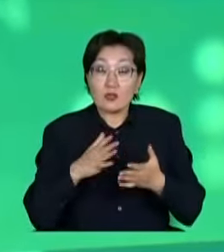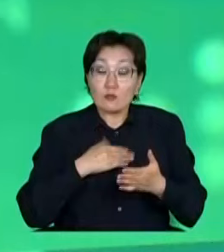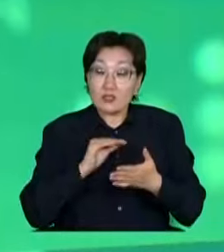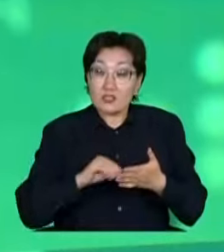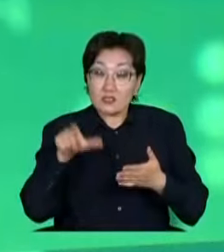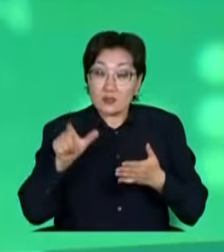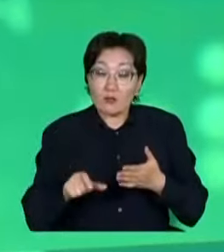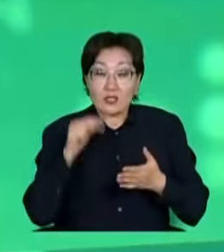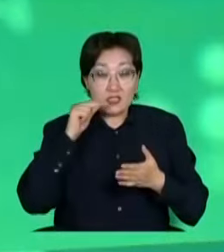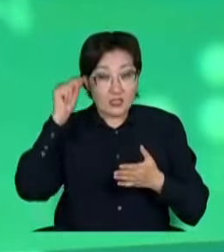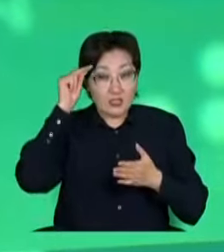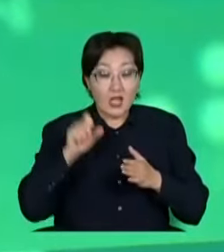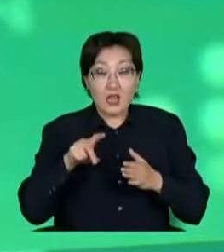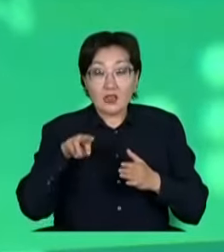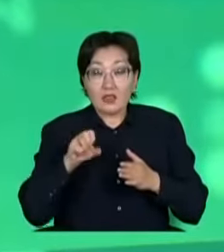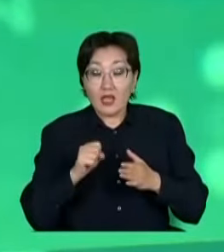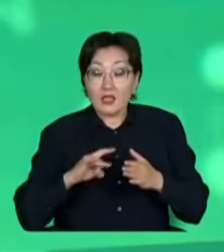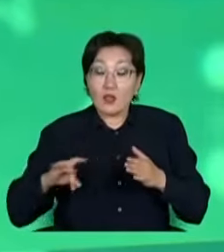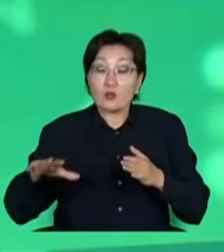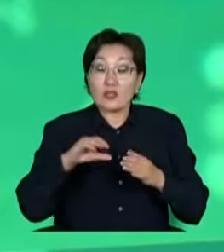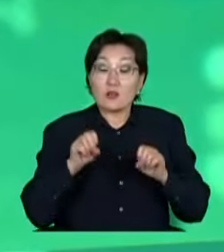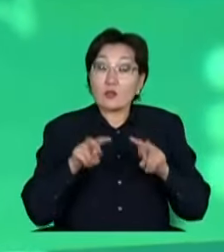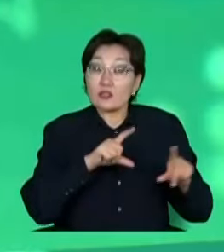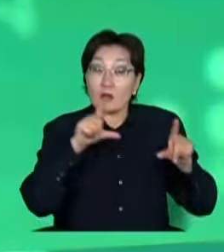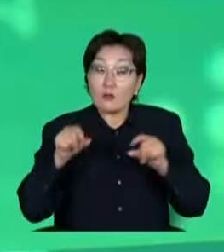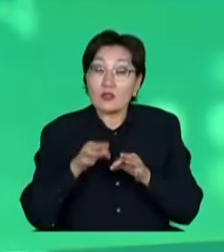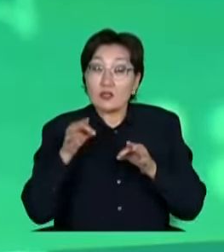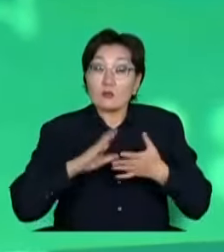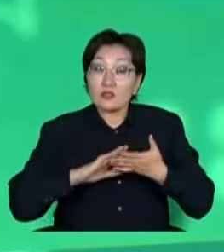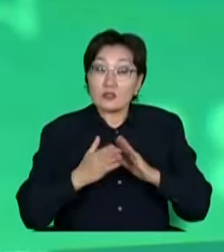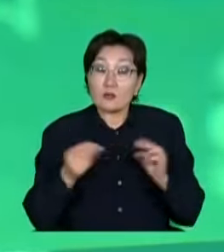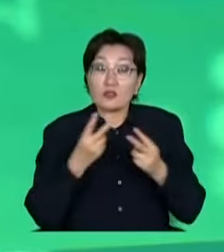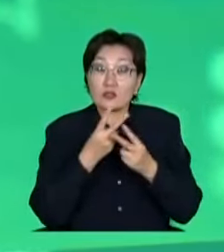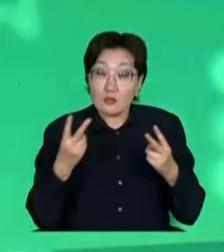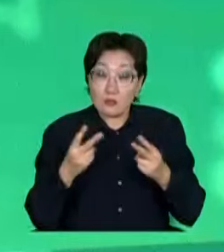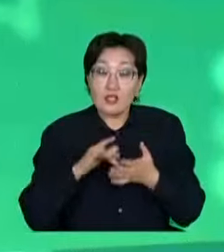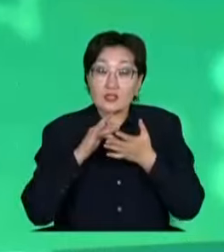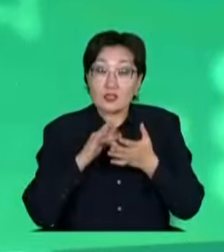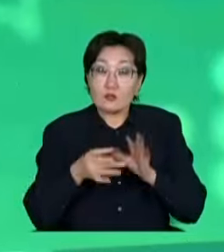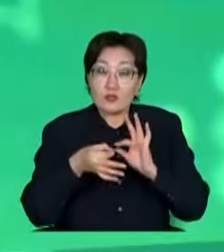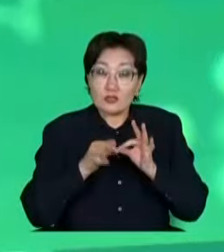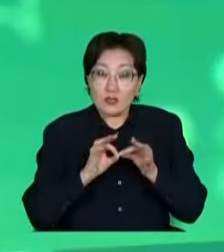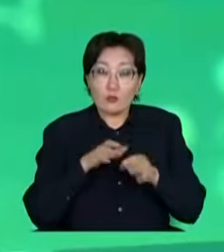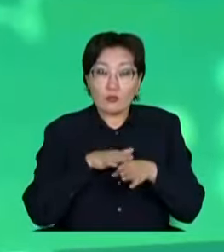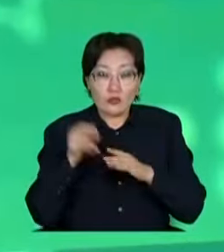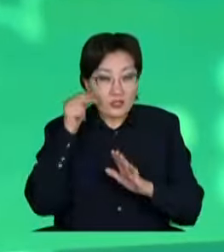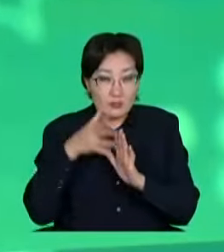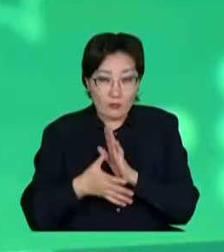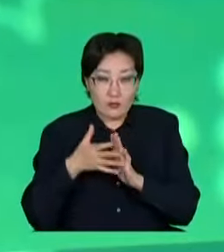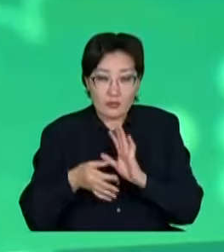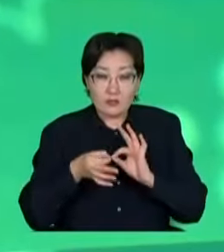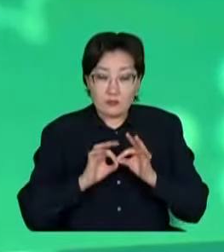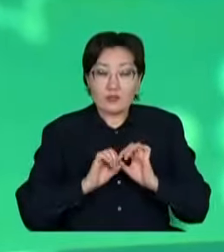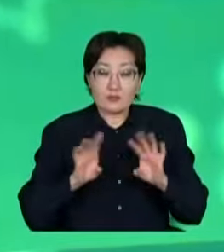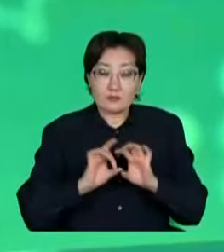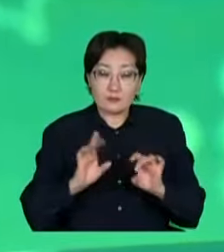әріптестер Шыңжаңның Алтай өңіріне арнайы барып келді. Аймақтың ахуалымен танысты, туризмнің қыр-сырын түгендеді. Назым